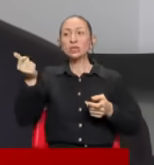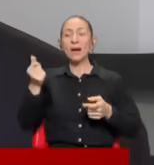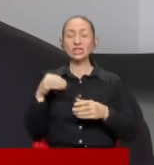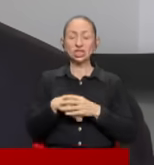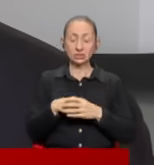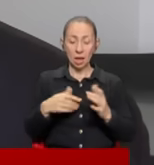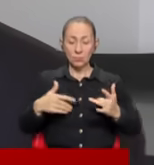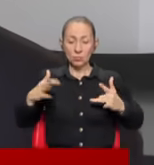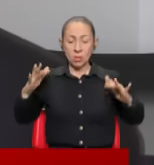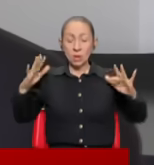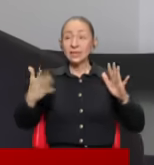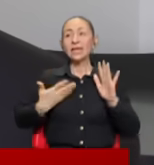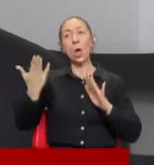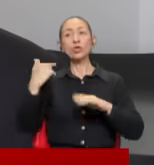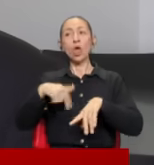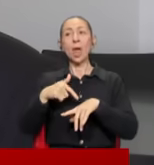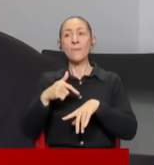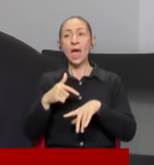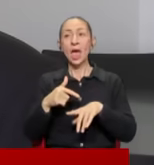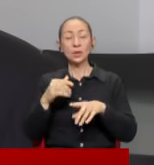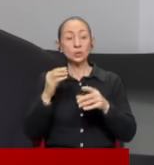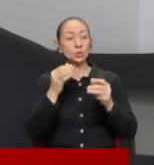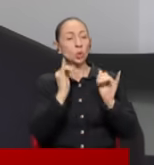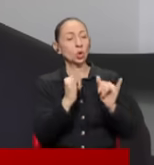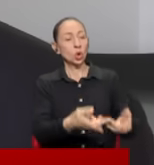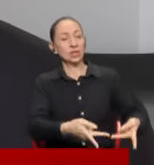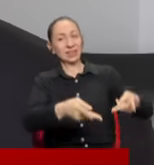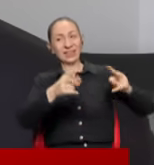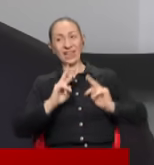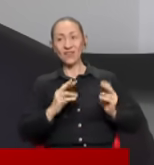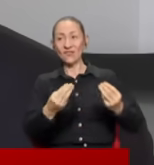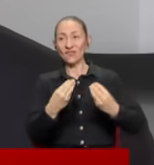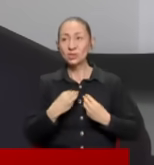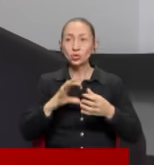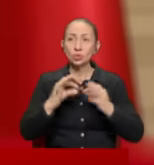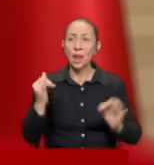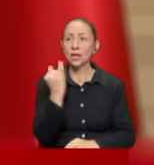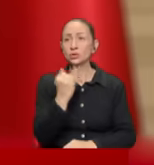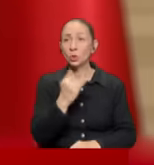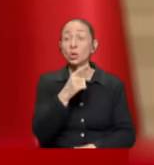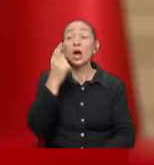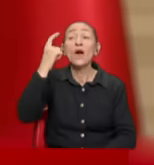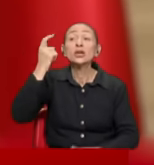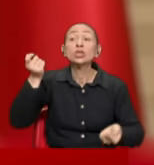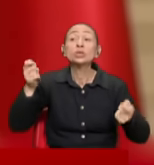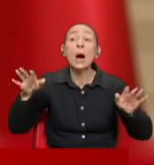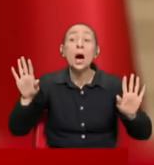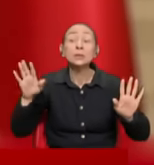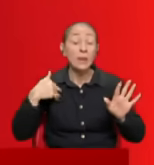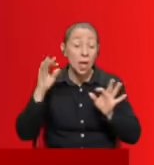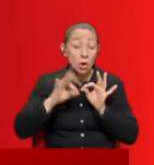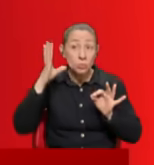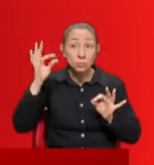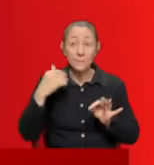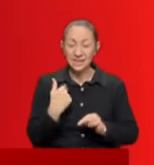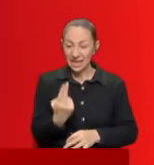üzere kendinden önceki döneme kendilerine enkaz devrettikleri anlamına gelen cümlelerle eleştiriyor. Bunların kafası basmaz. Ben ekonomistim.